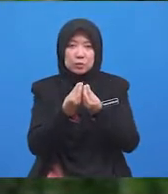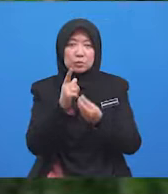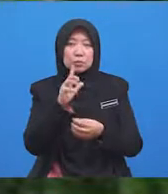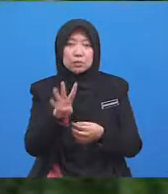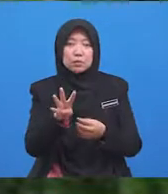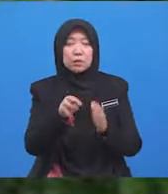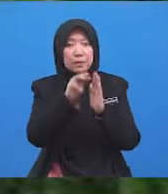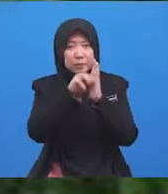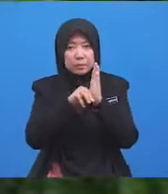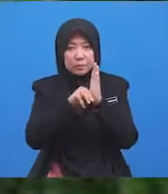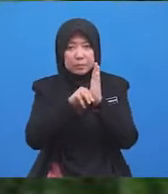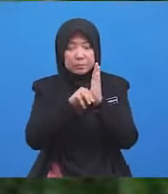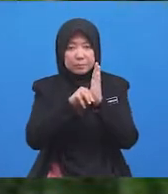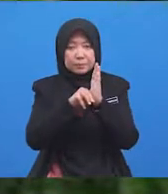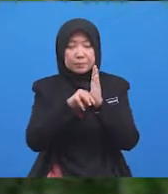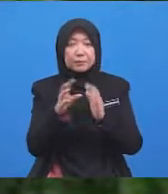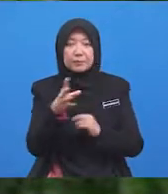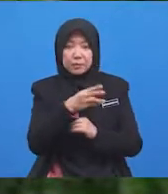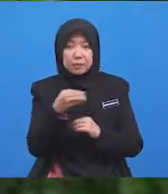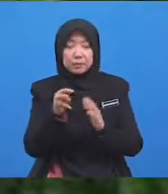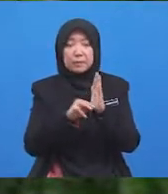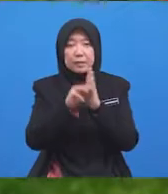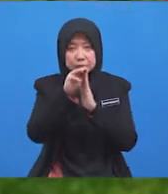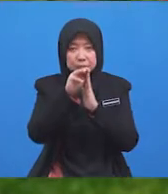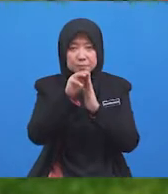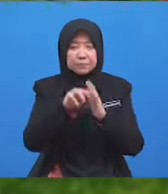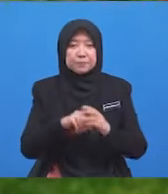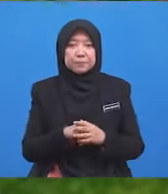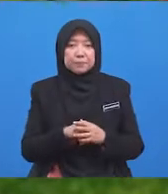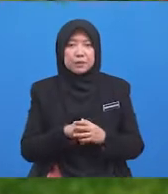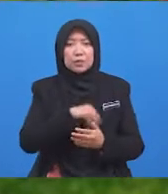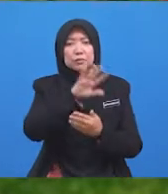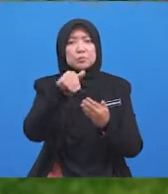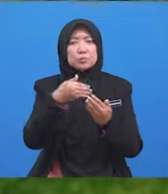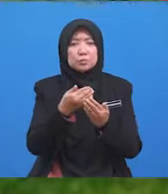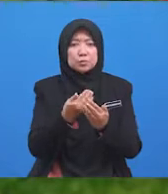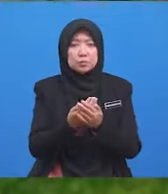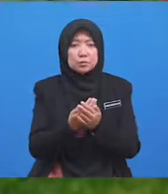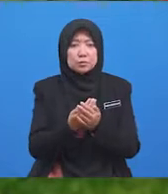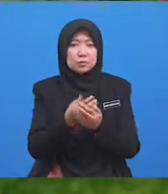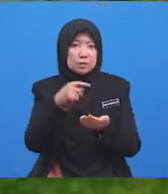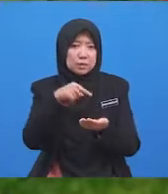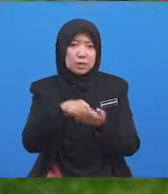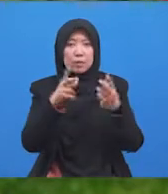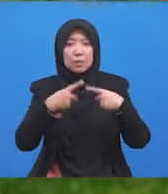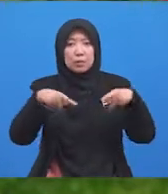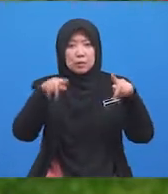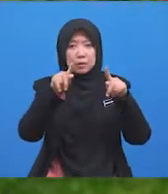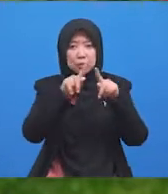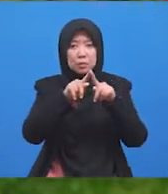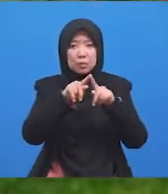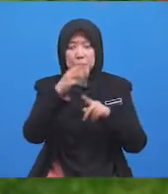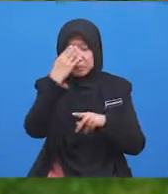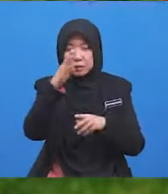paling minimum dan yang the paling maksimum semua kupasan E5 tersebut perlu disertakan